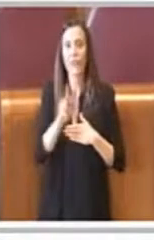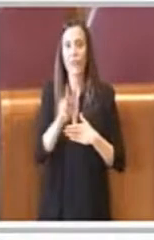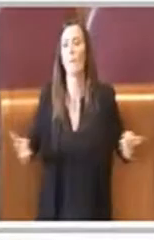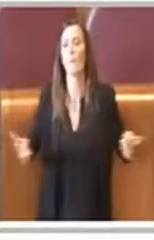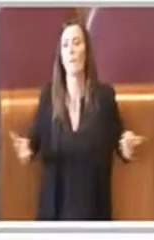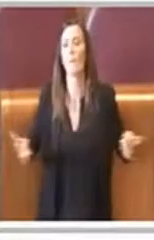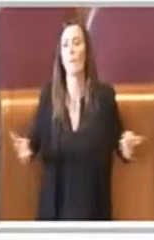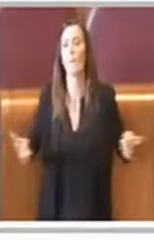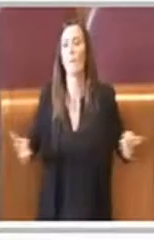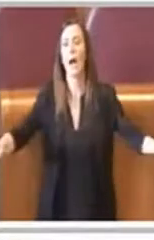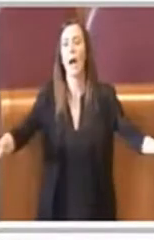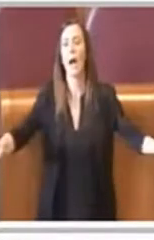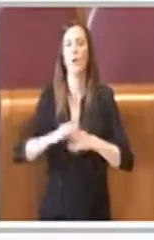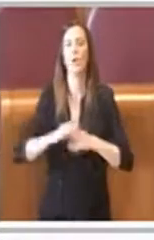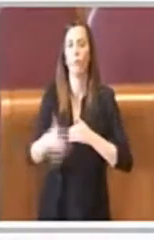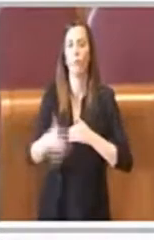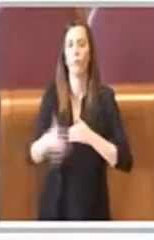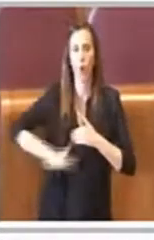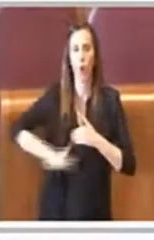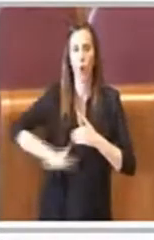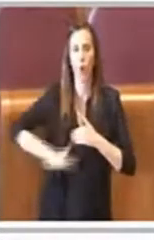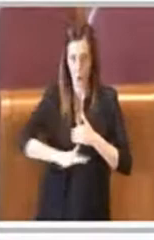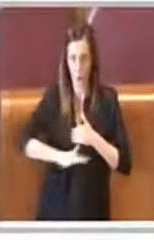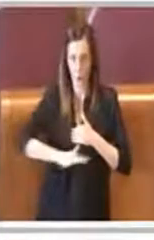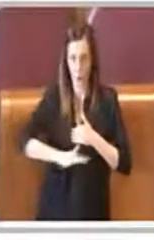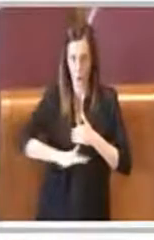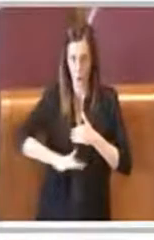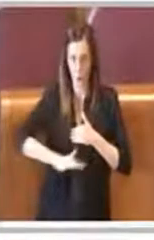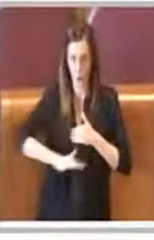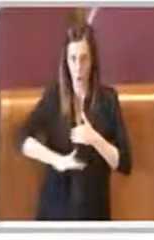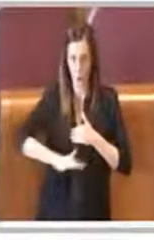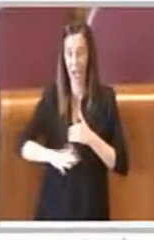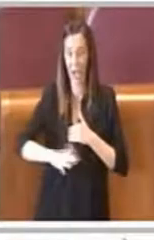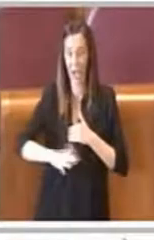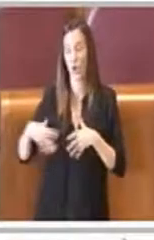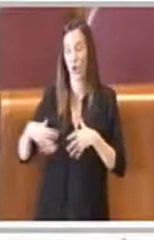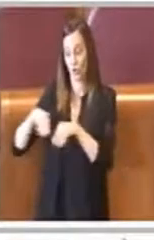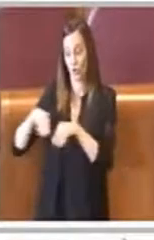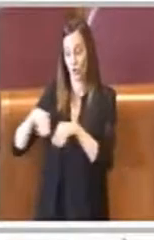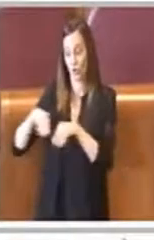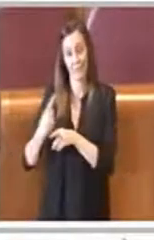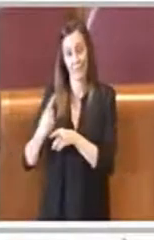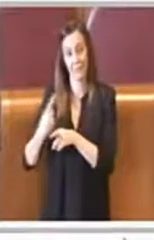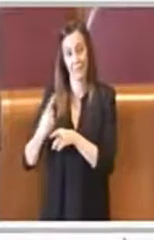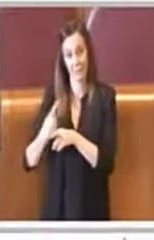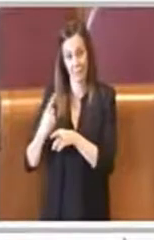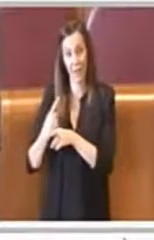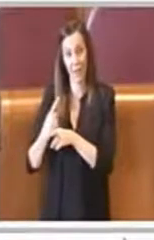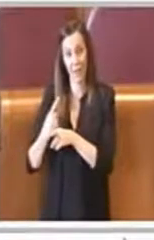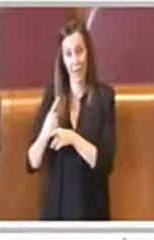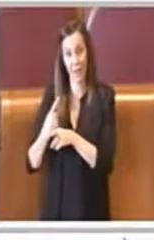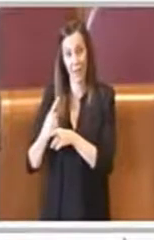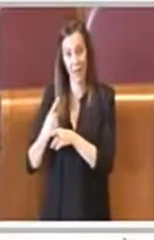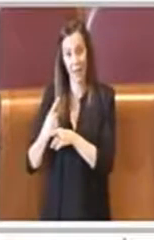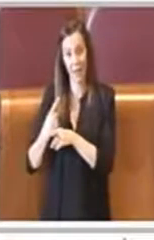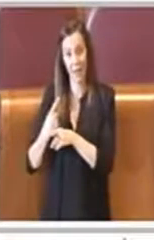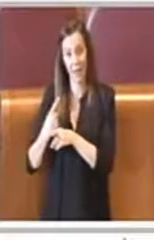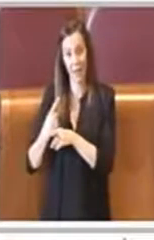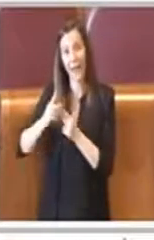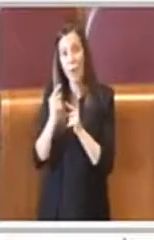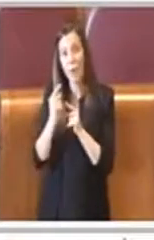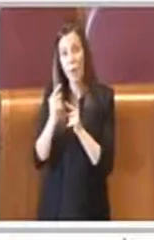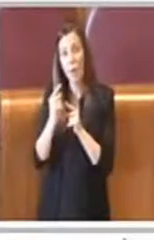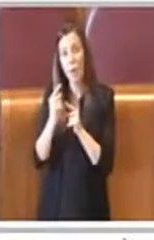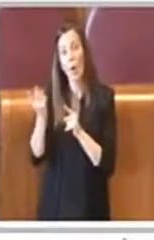qualcosa che già prevede la delibera che la Giunta propone di approvare all'Assemblea, di cui tratteremo anche domani in Commissione.